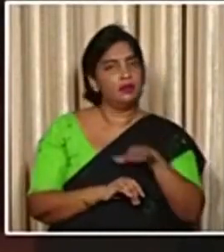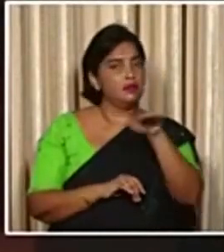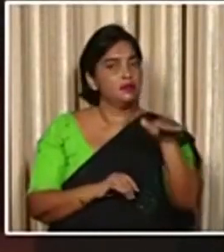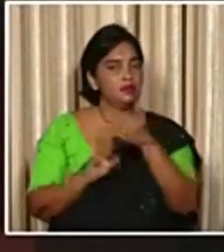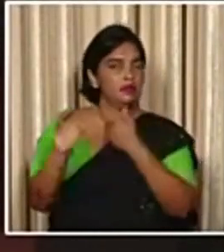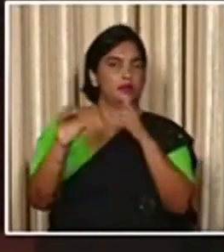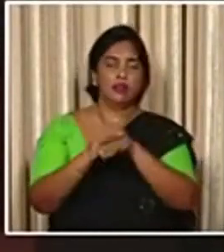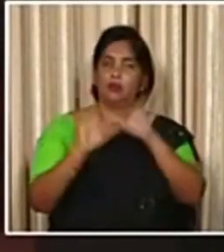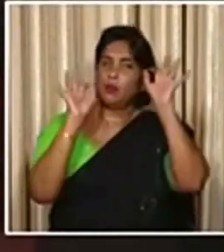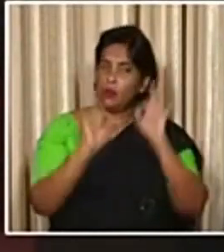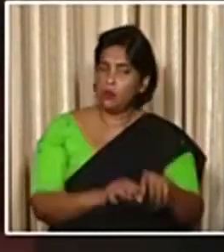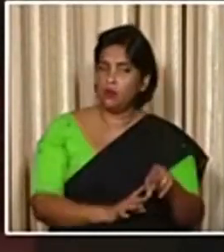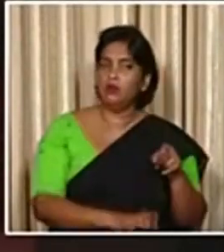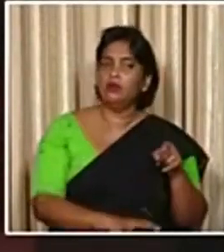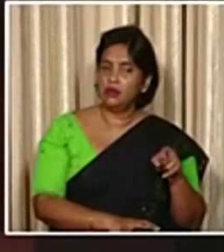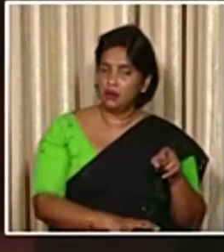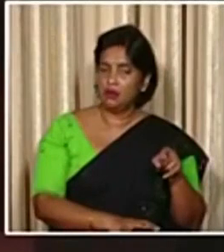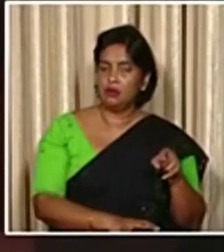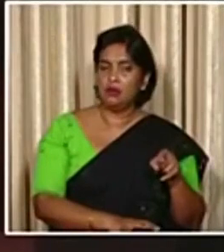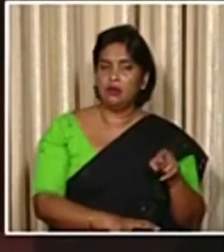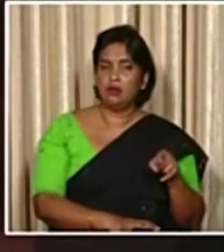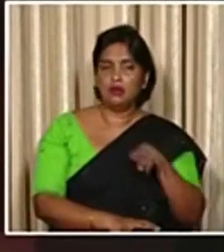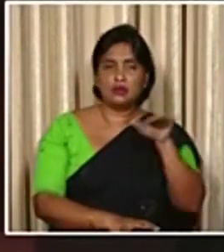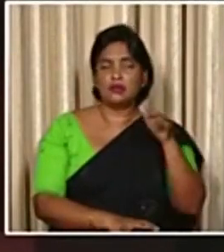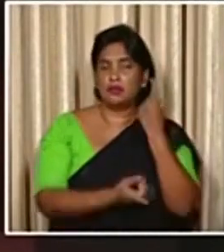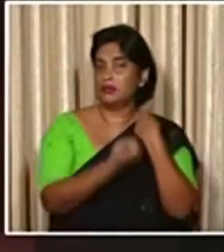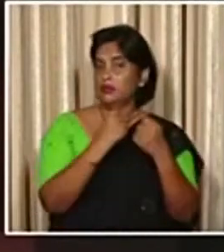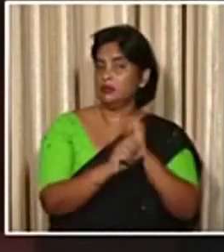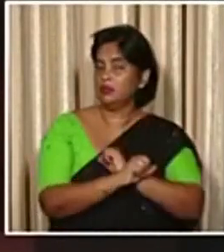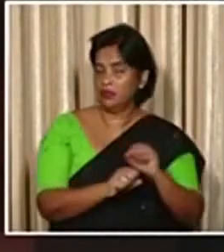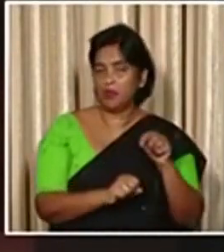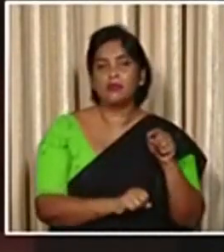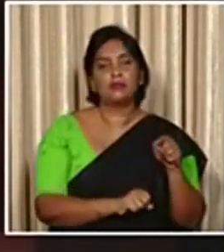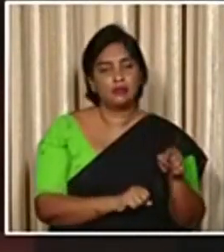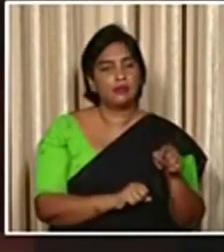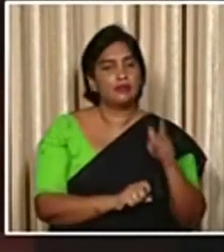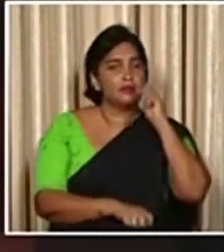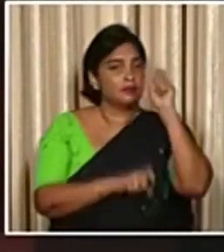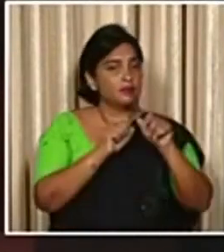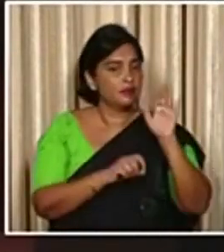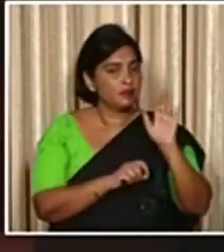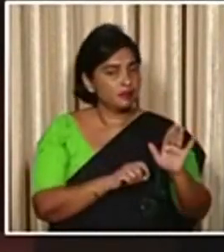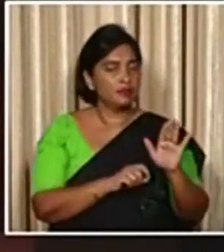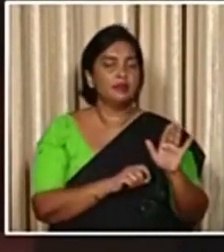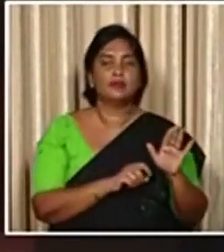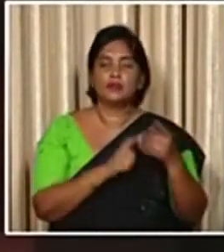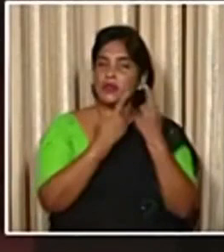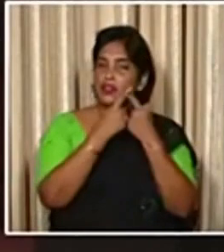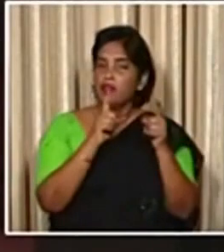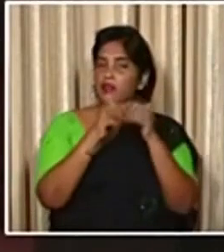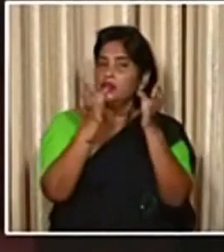ප්‍රජා සහභාගිත්වයක් නැතුව පබ්ලික් කන්සල්ටේෂන් එකක් නැතුව ජනතාවගේ සහ